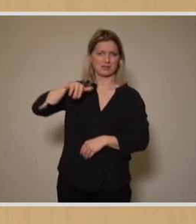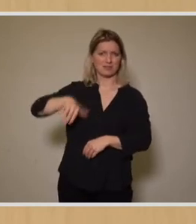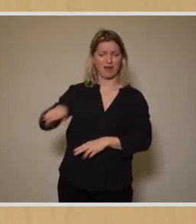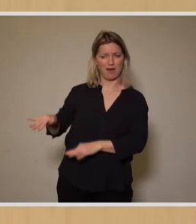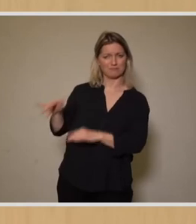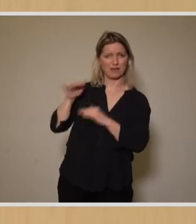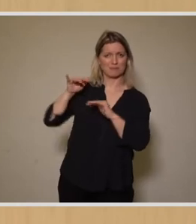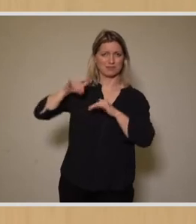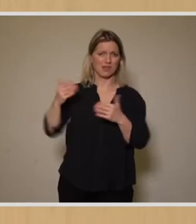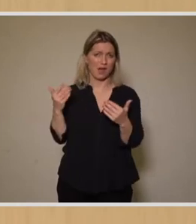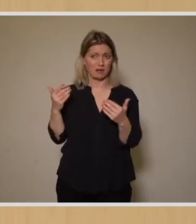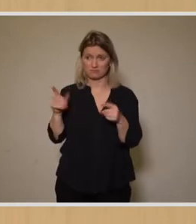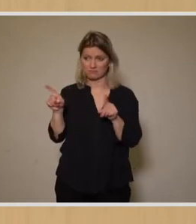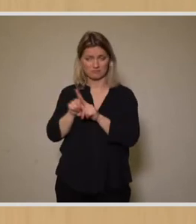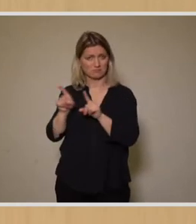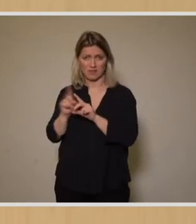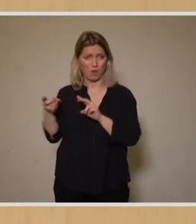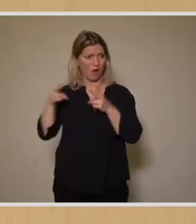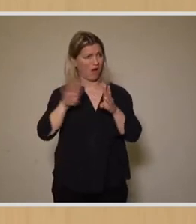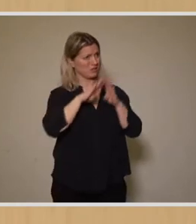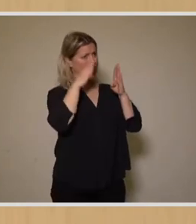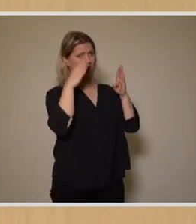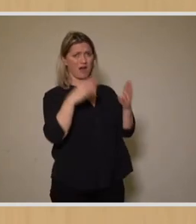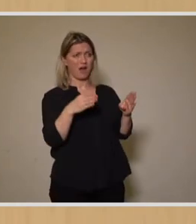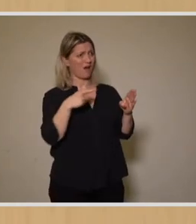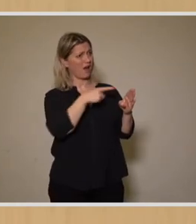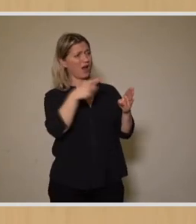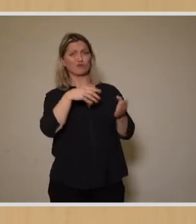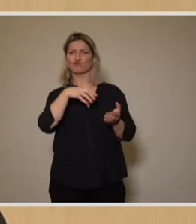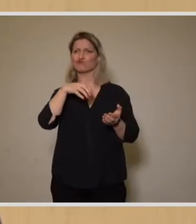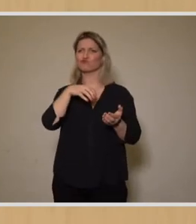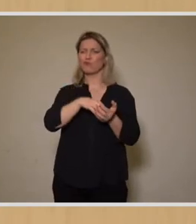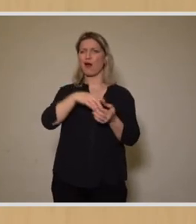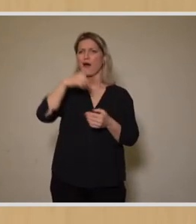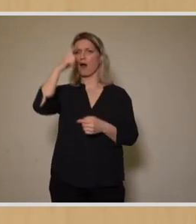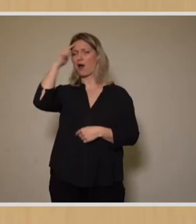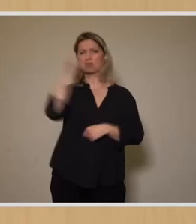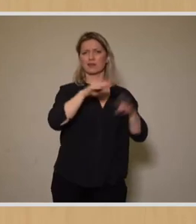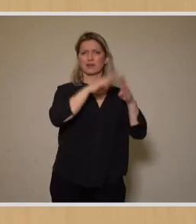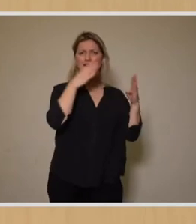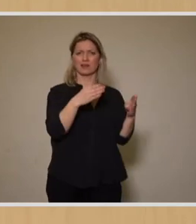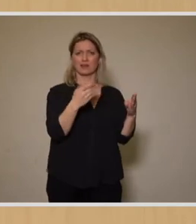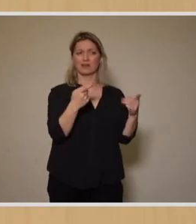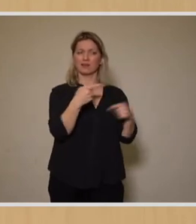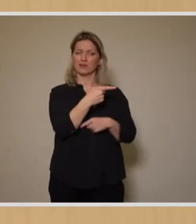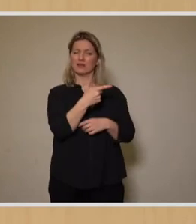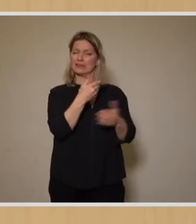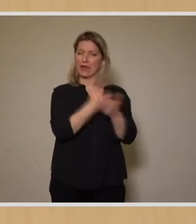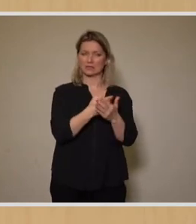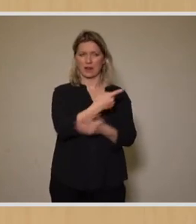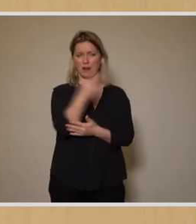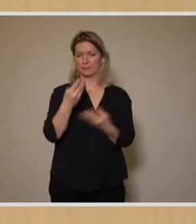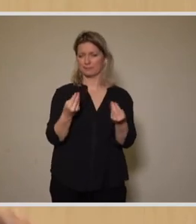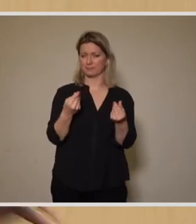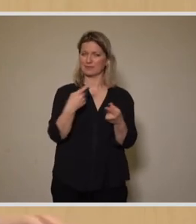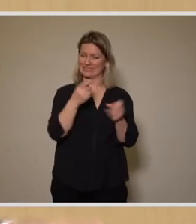andere Gebäude, die eine Stadt prägen, die die Identität einer Stadt ausmachen. Und das spüren die Leute und deshalb setzen sie sich